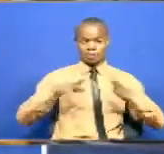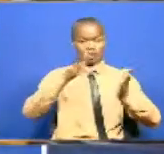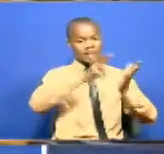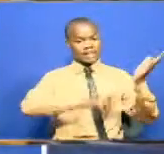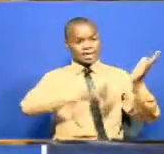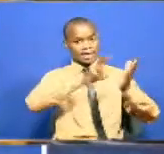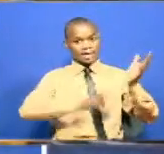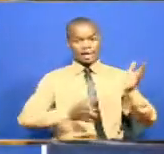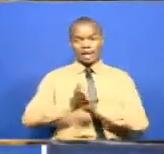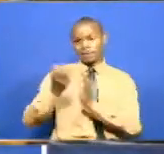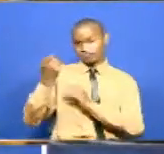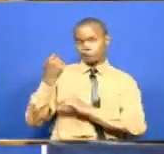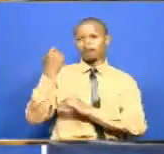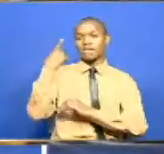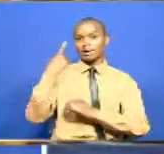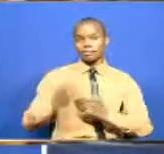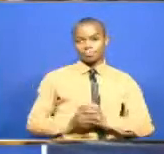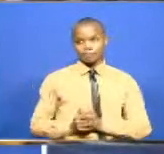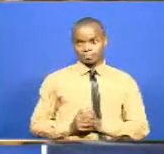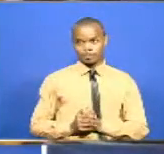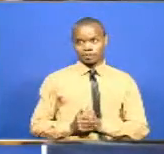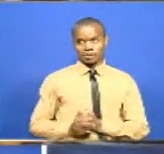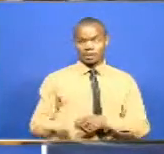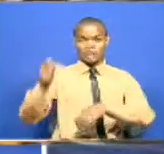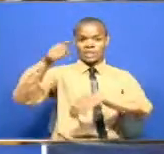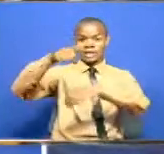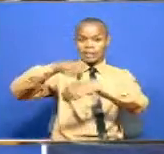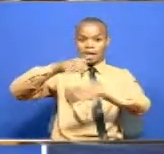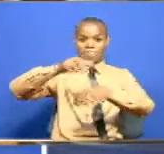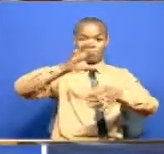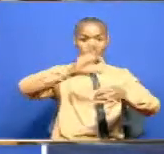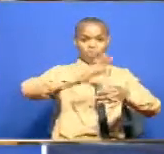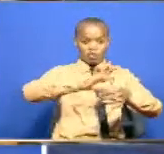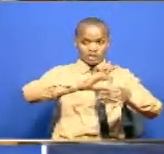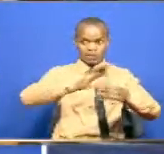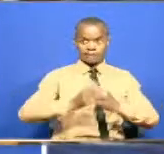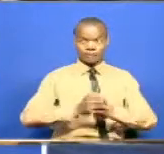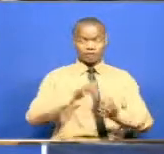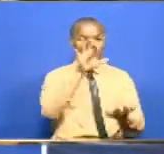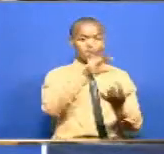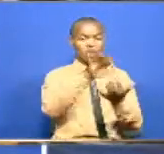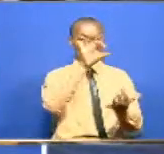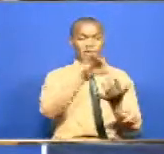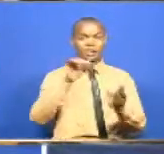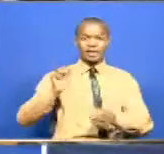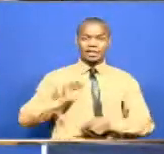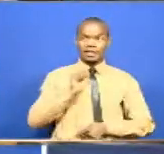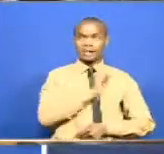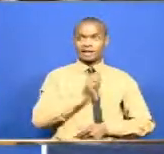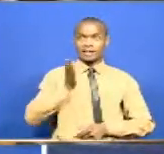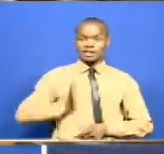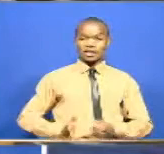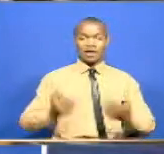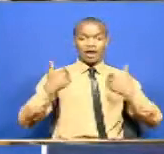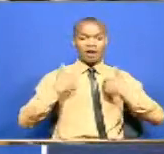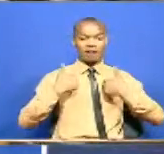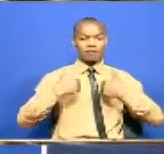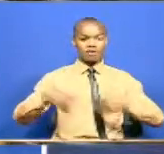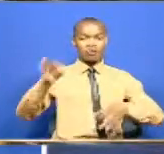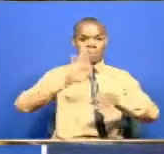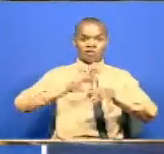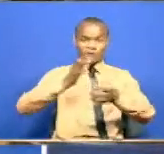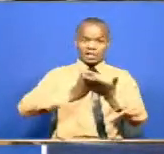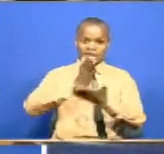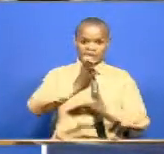it comes to voting, nominated senators do not have voting rights, but in